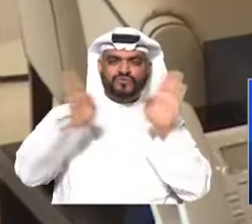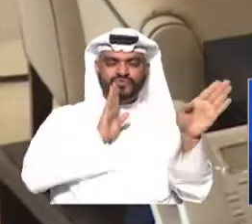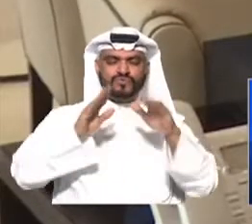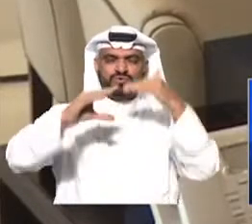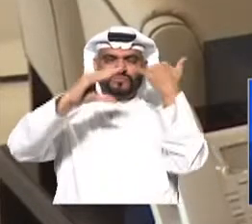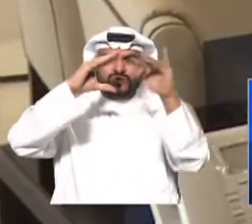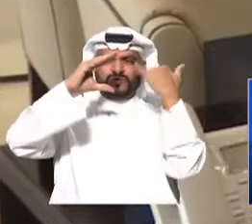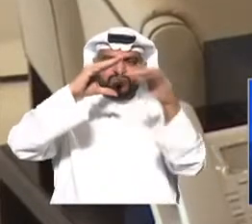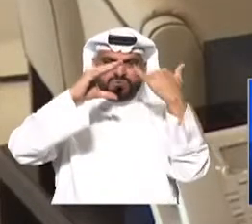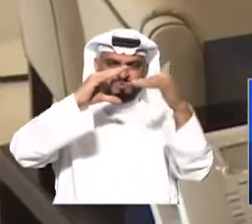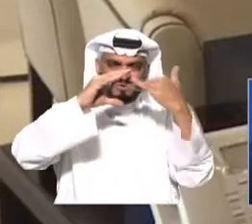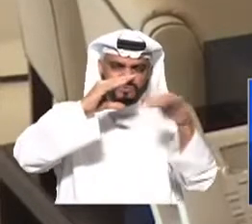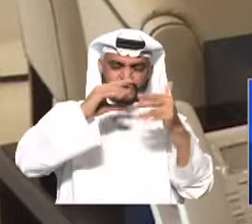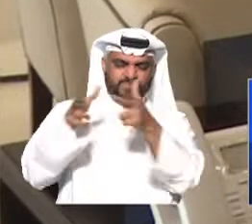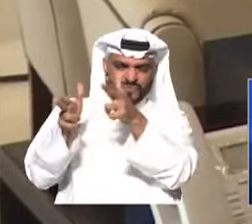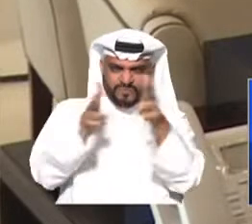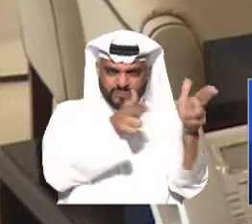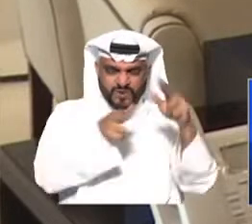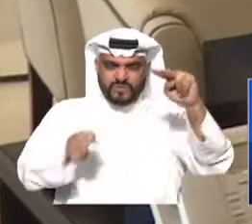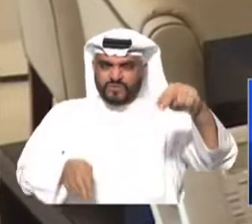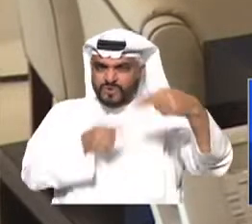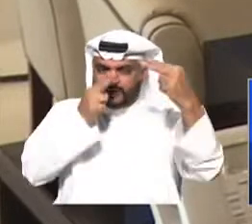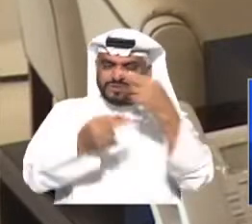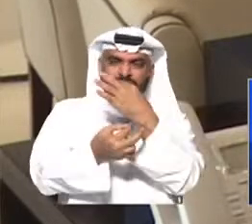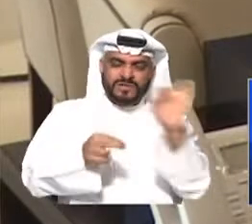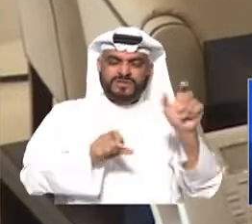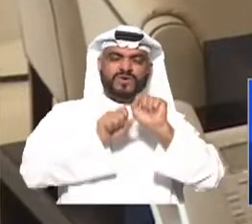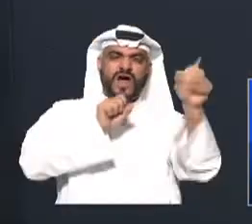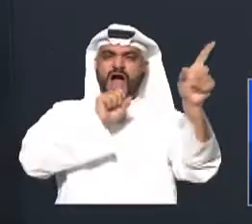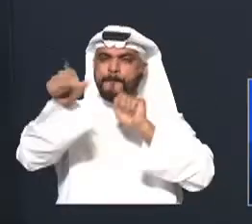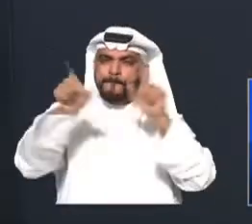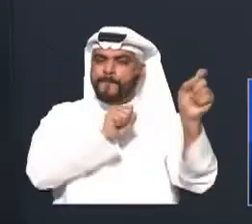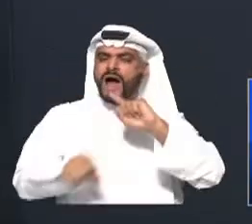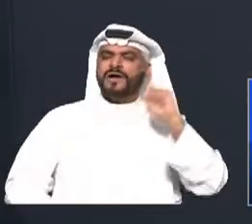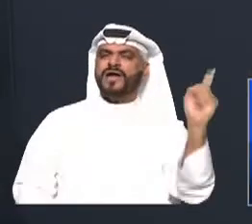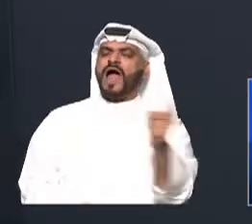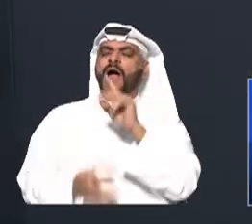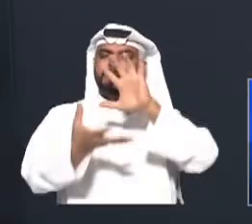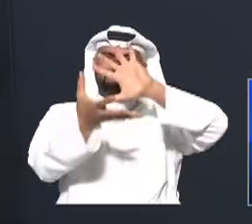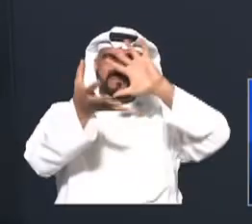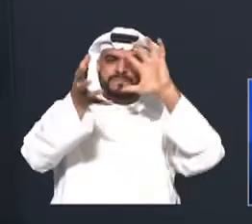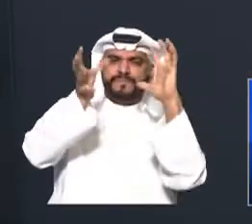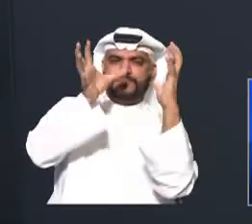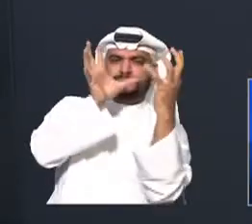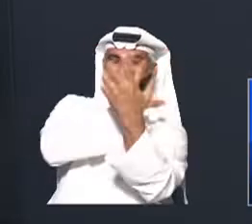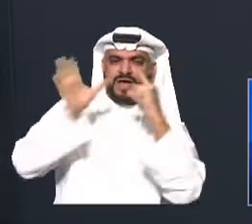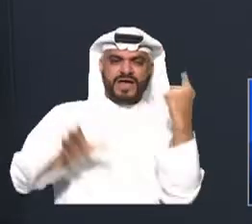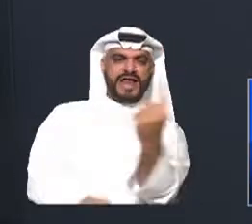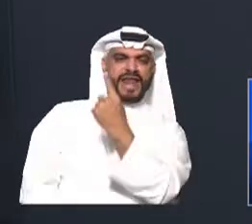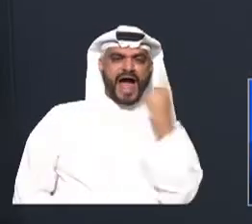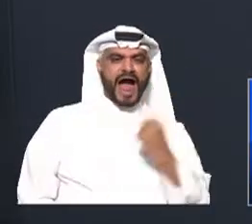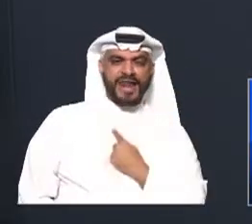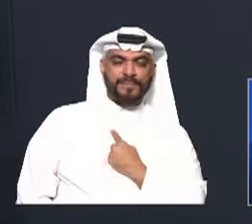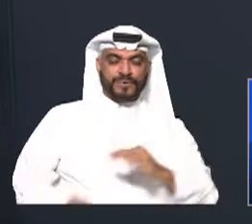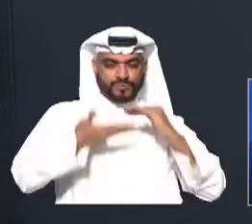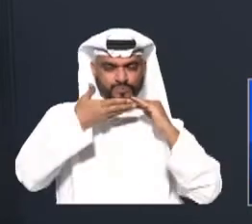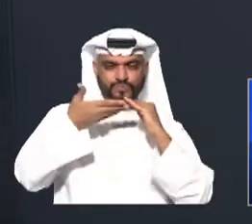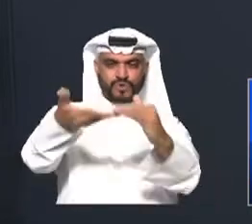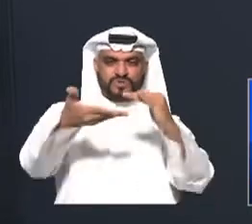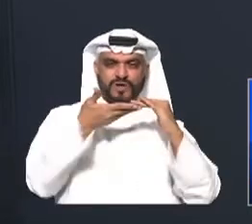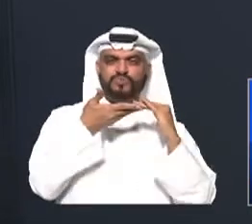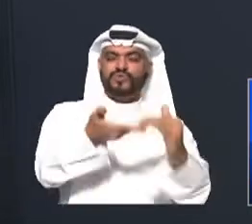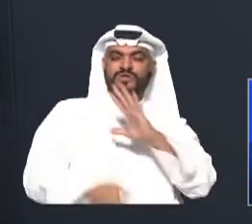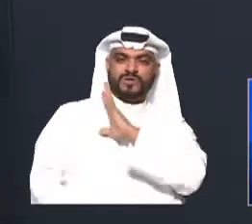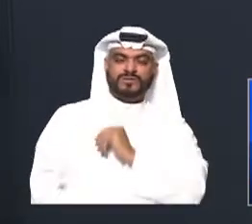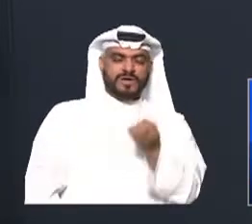الاجتماعي بكل أنواع التغطيات والتعليقات من القارات الخمس في حملة عفوية غير منظمة